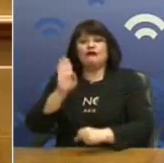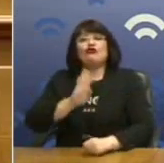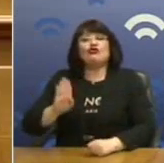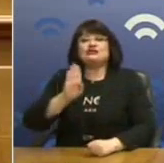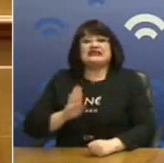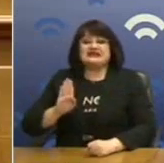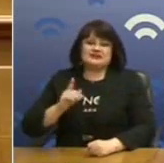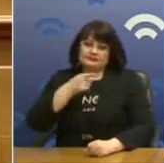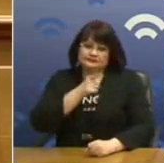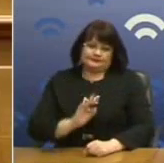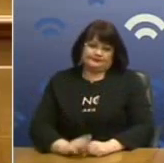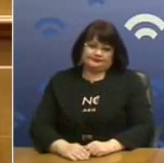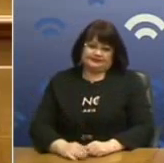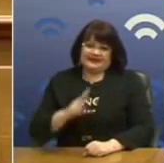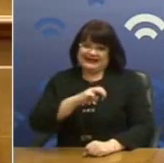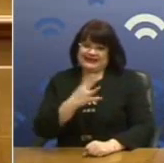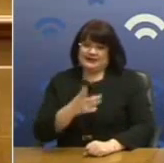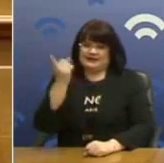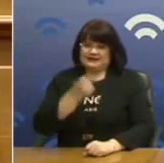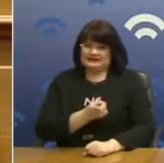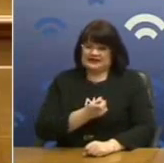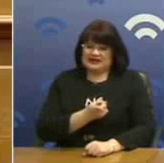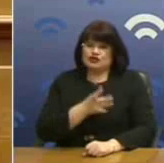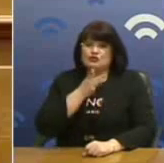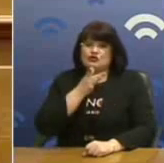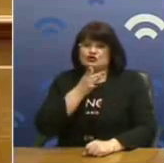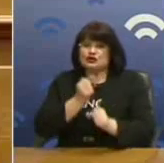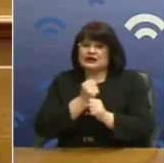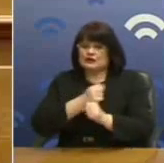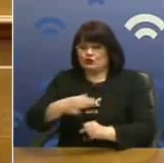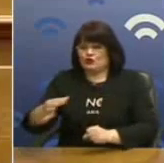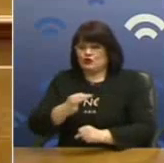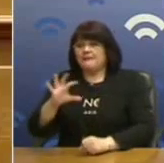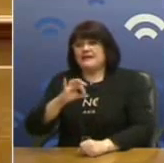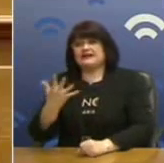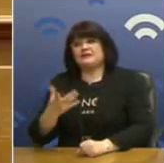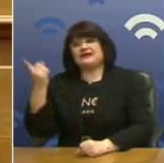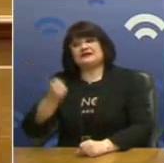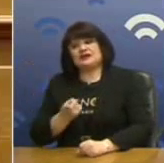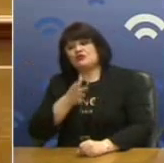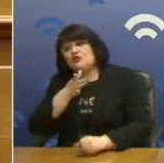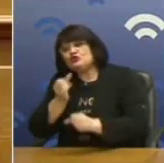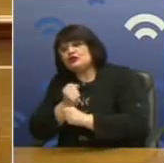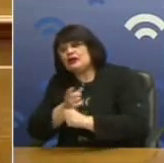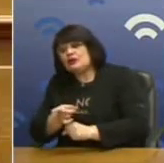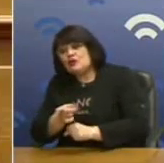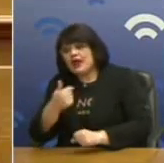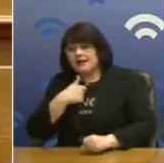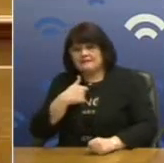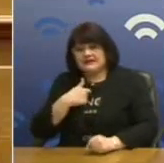πήγαμε από το 35% της μερικής απασχόλησης στις προσλήψεις στο 55%. Εμείς